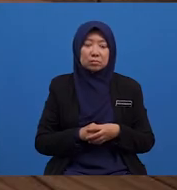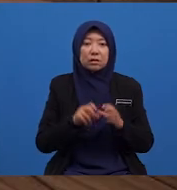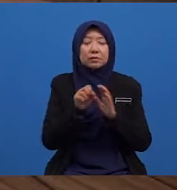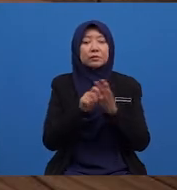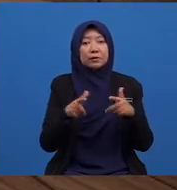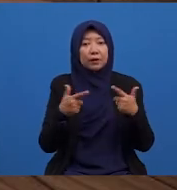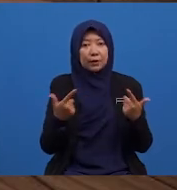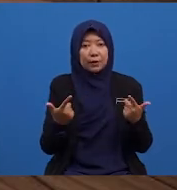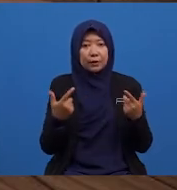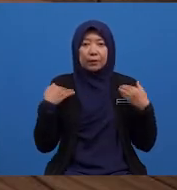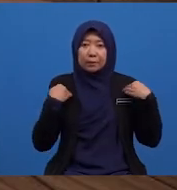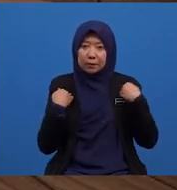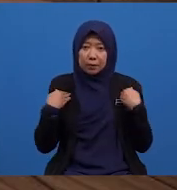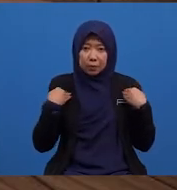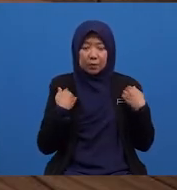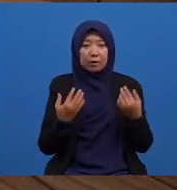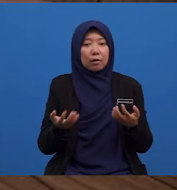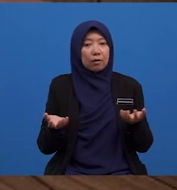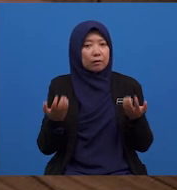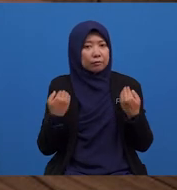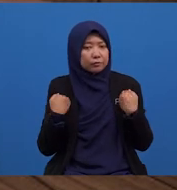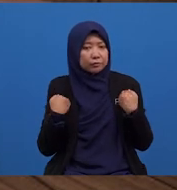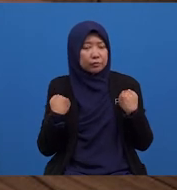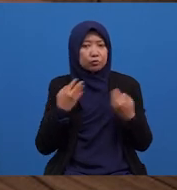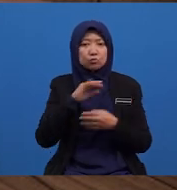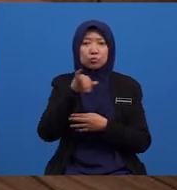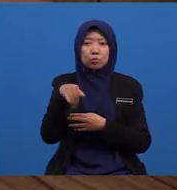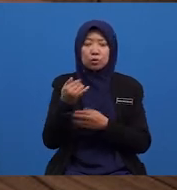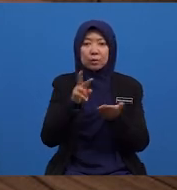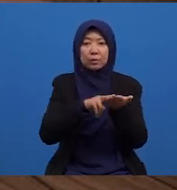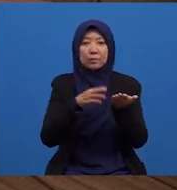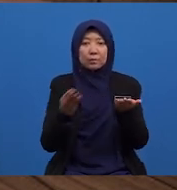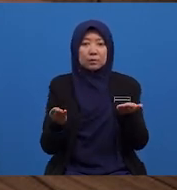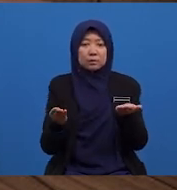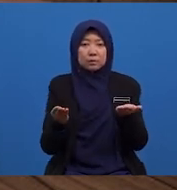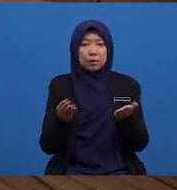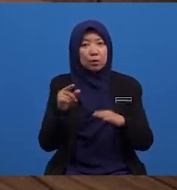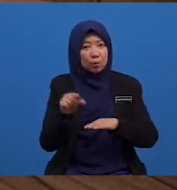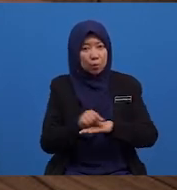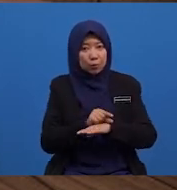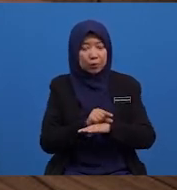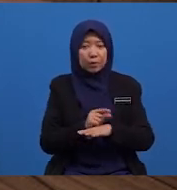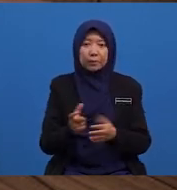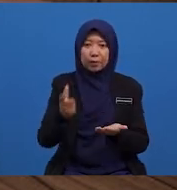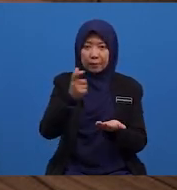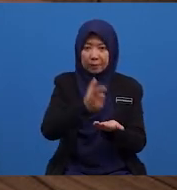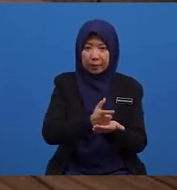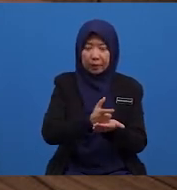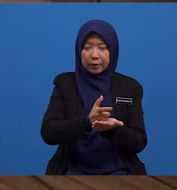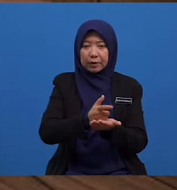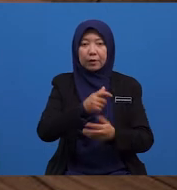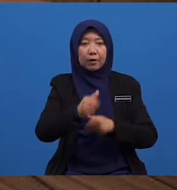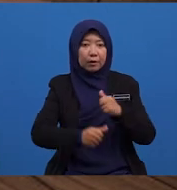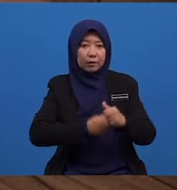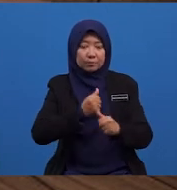Selain daripada binatang, terdapat juga banyak peribahasa yang menggunakan perlambangan alam